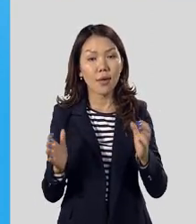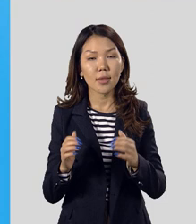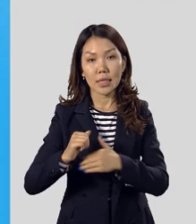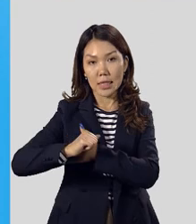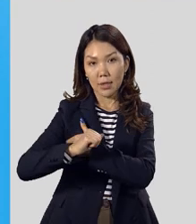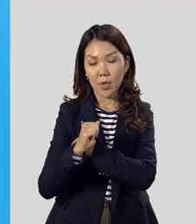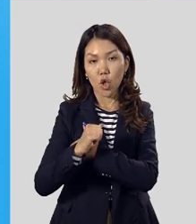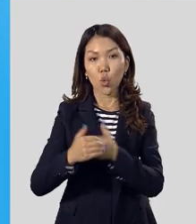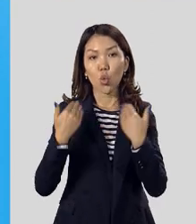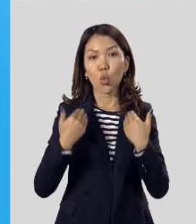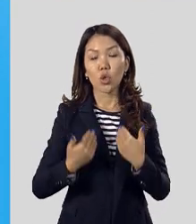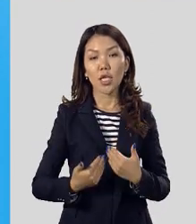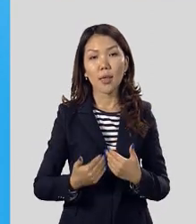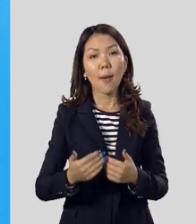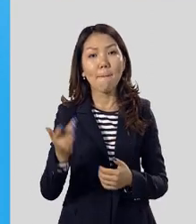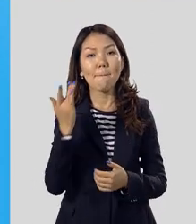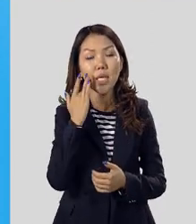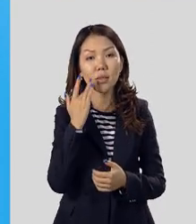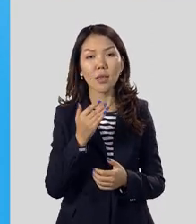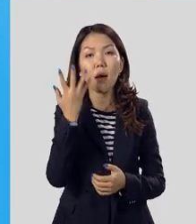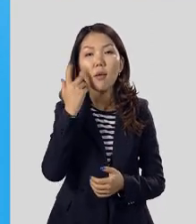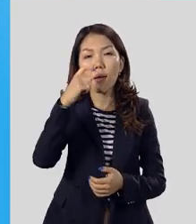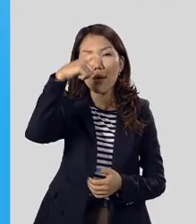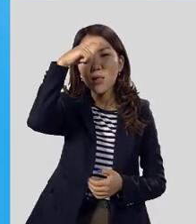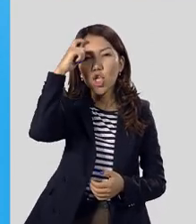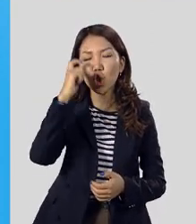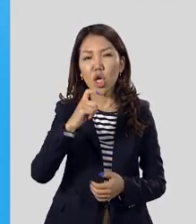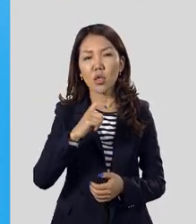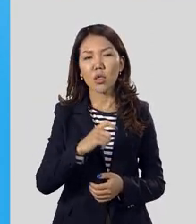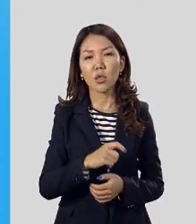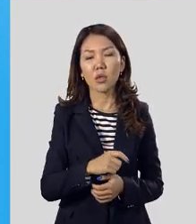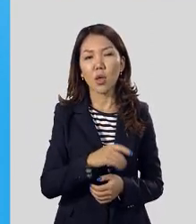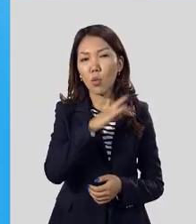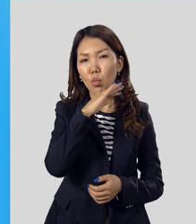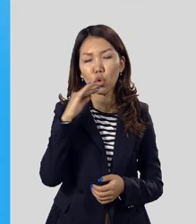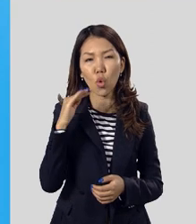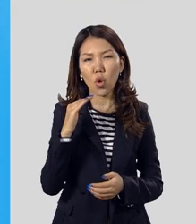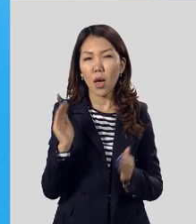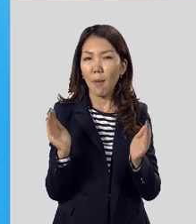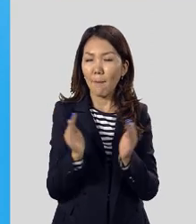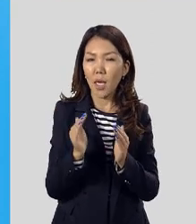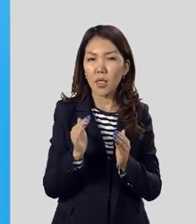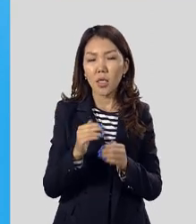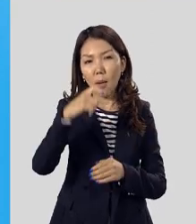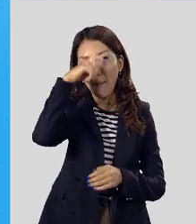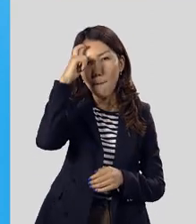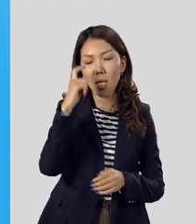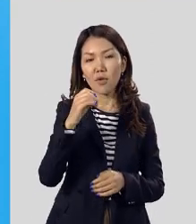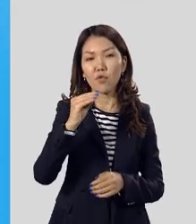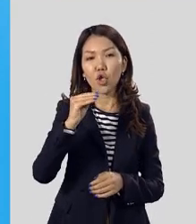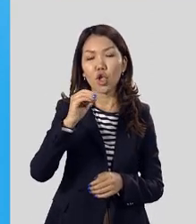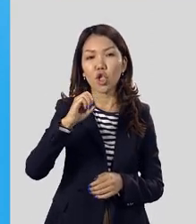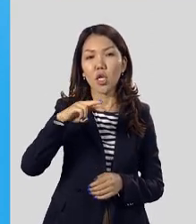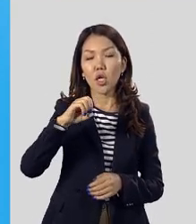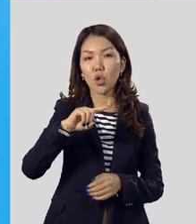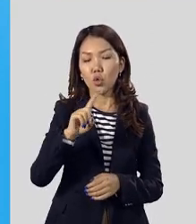тела постоянной. Когда жарко, сотни тысяч крохотных потовых желез начинают